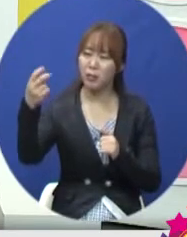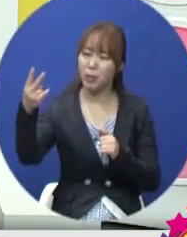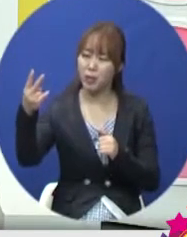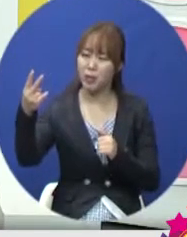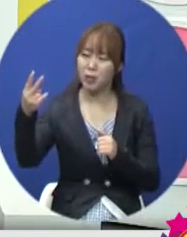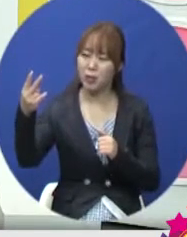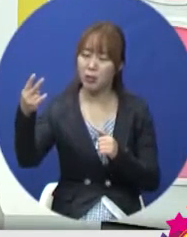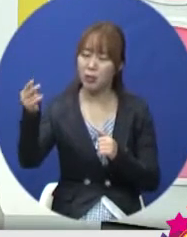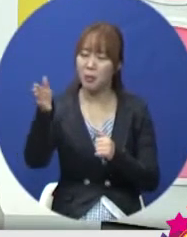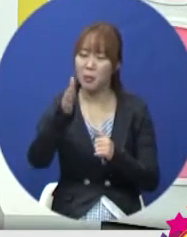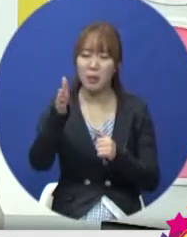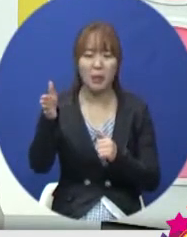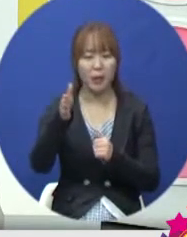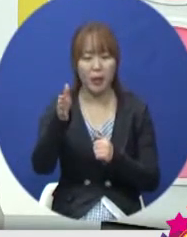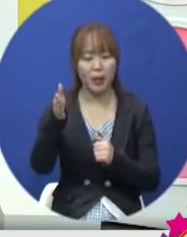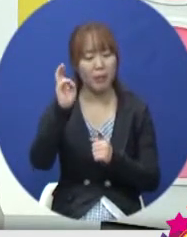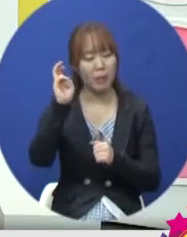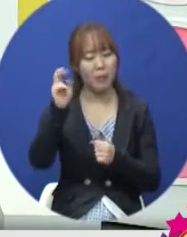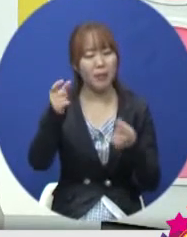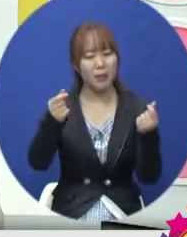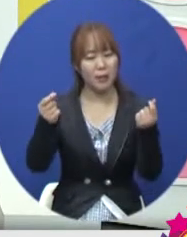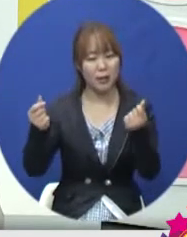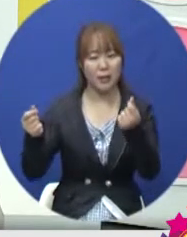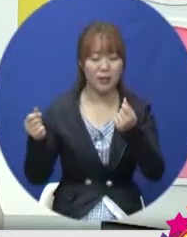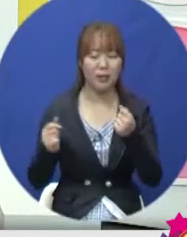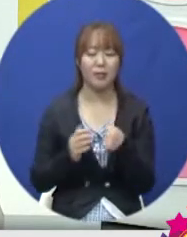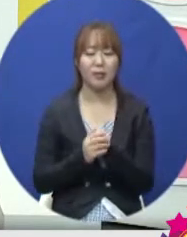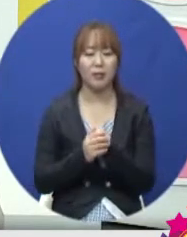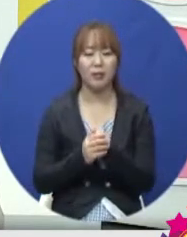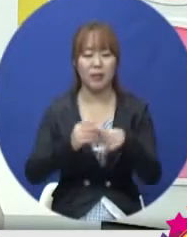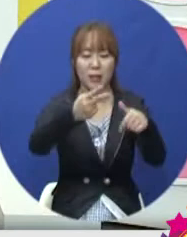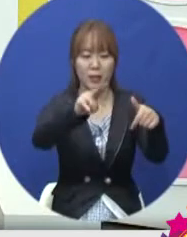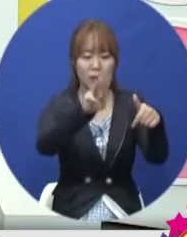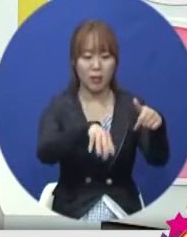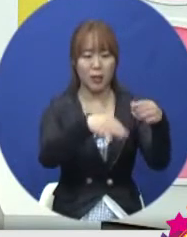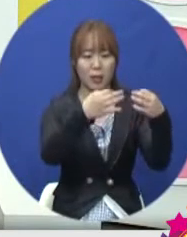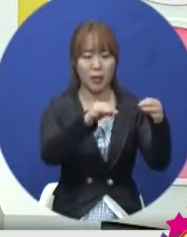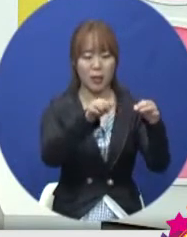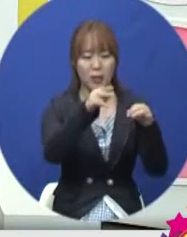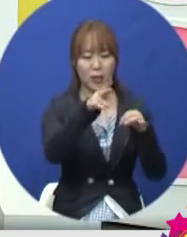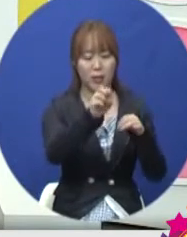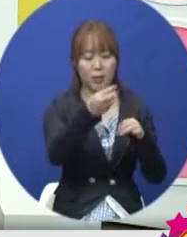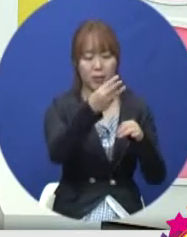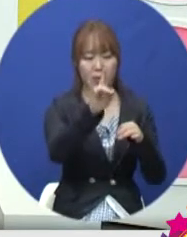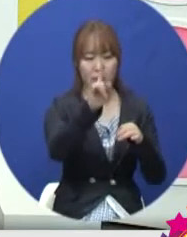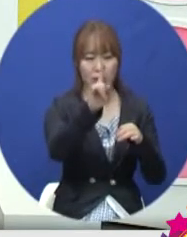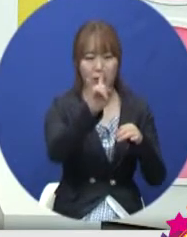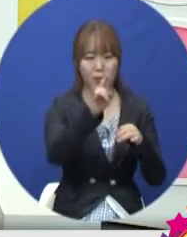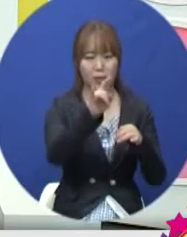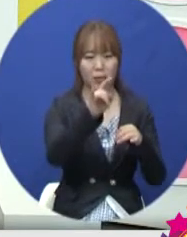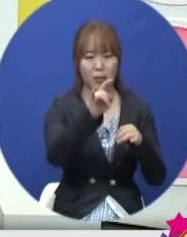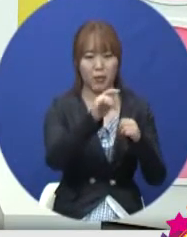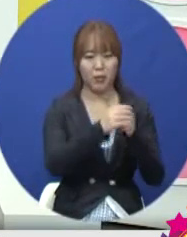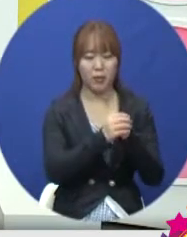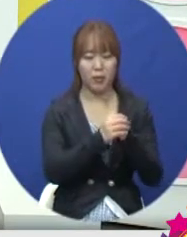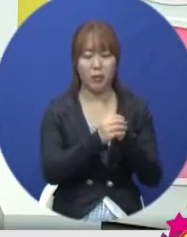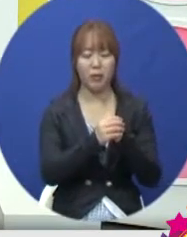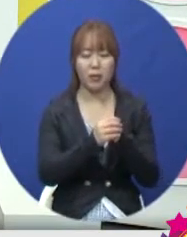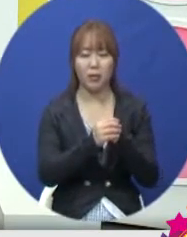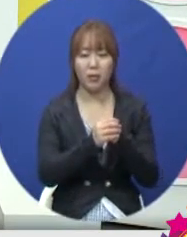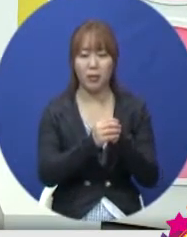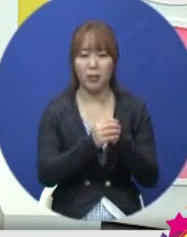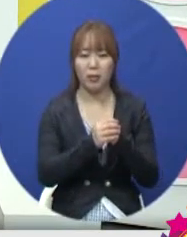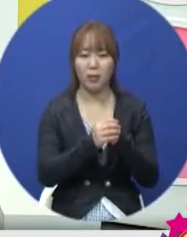72 그 네. 사이가 아마 될 것 네. 같아요. 네, 네. 인천의 김경태. 김경태?